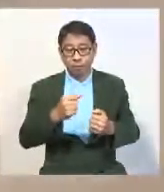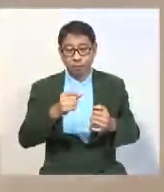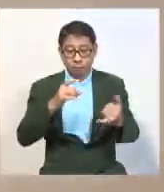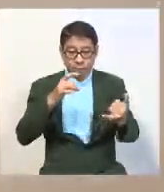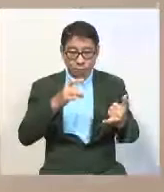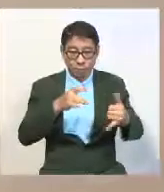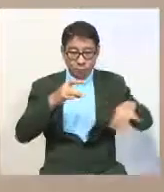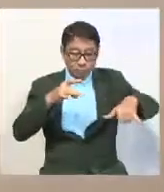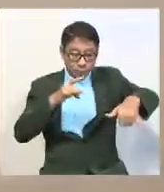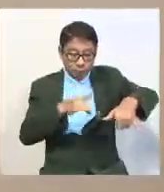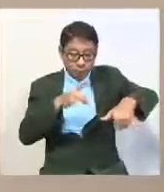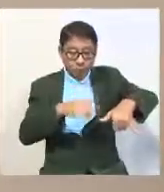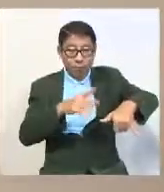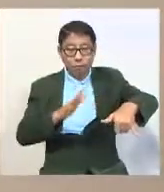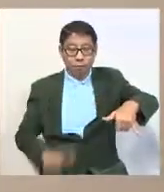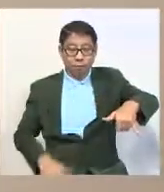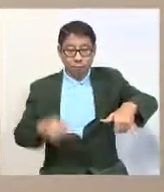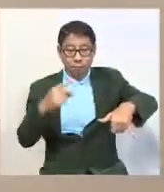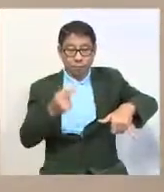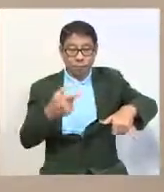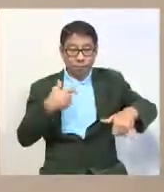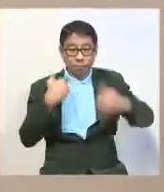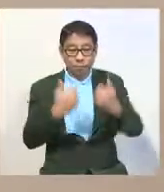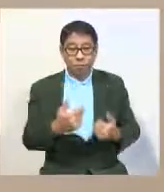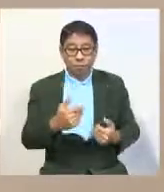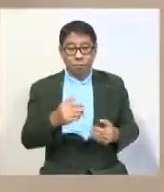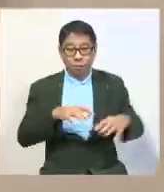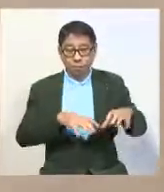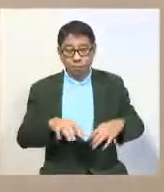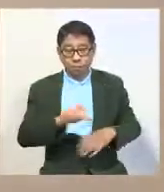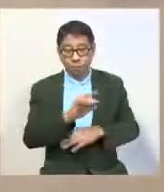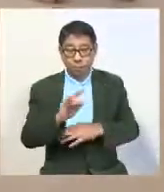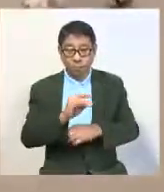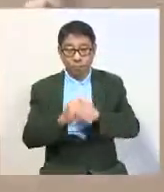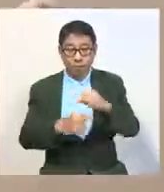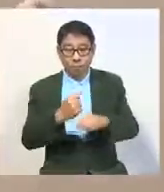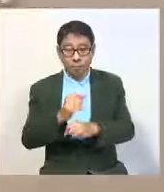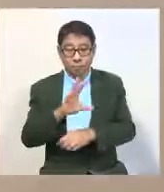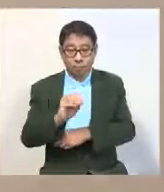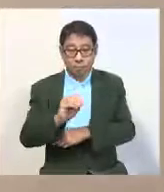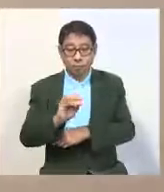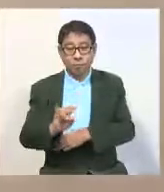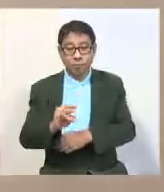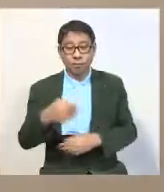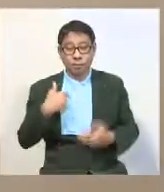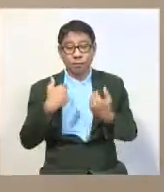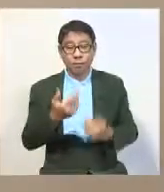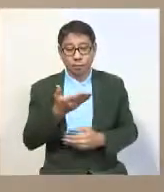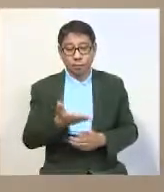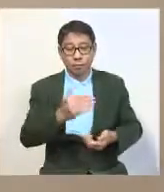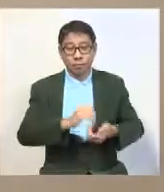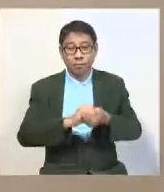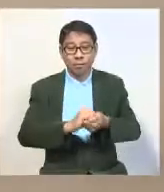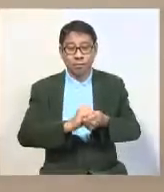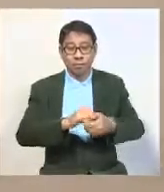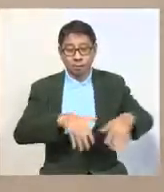มสัตว์ตามพระราชบัญญัติป้องกันการทารุณกรรมและการจัดสวัสดิภาพสัตว์พุทธศักราช2557พร้อมทั้งขอความ